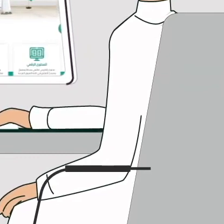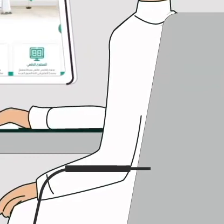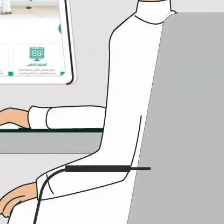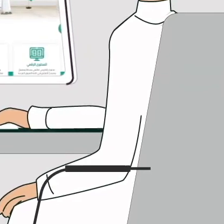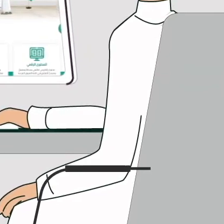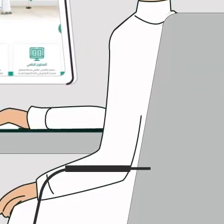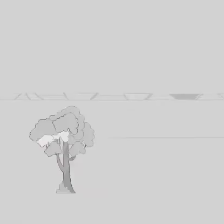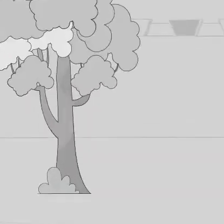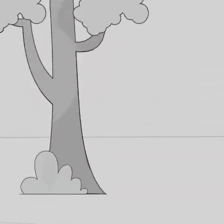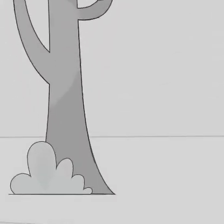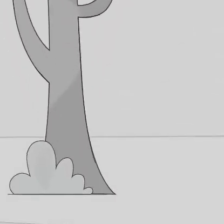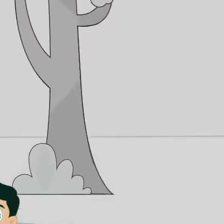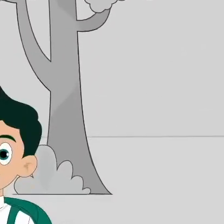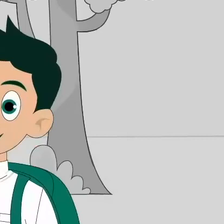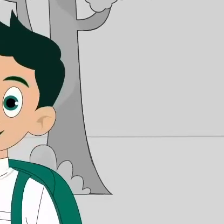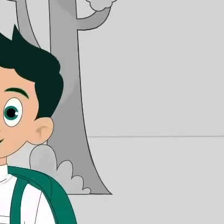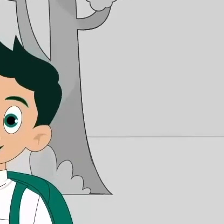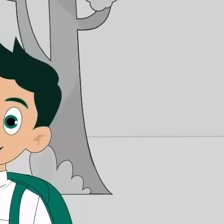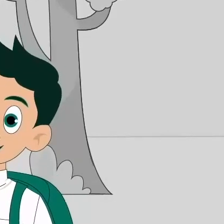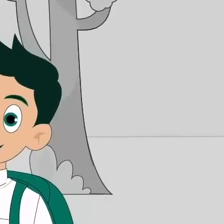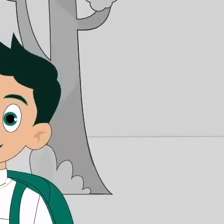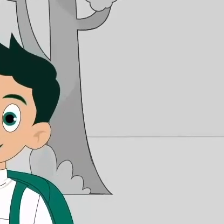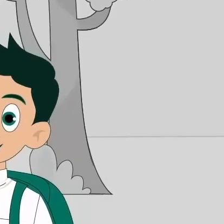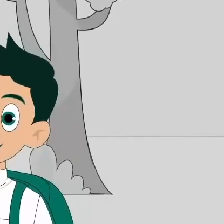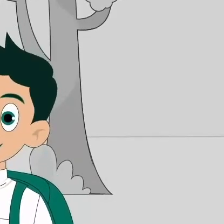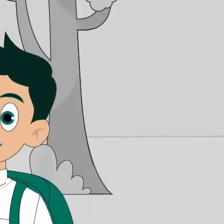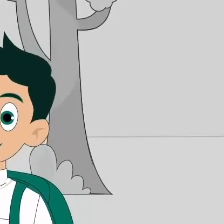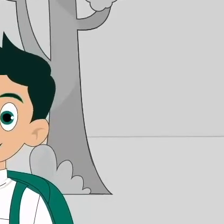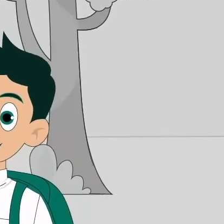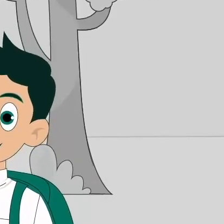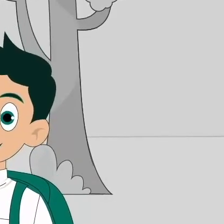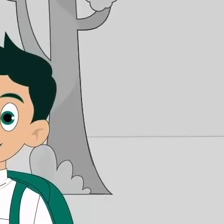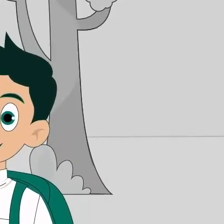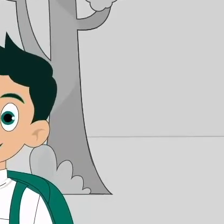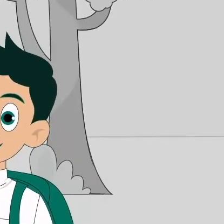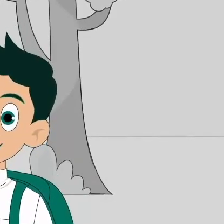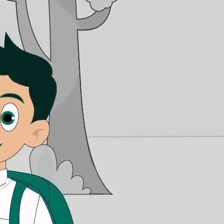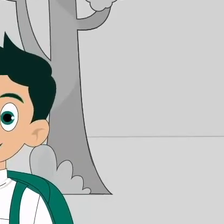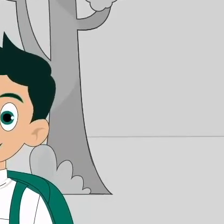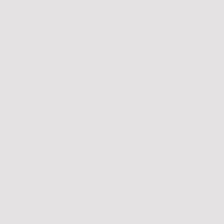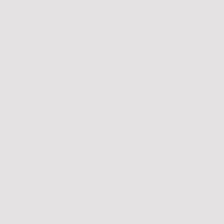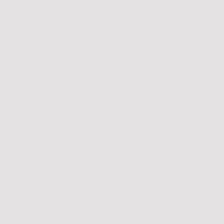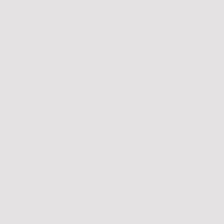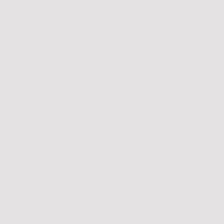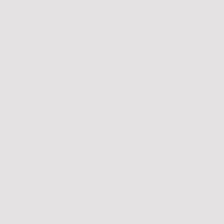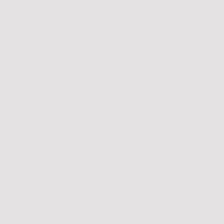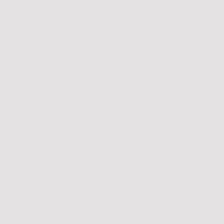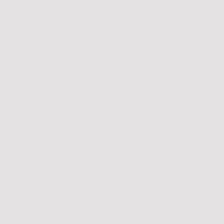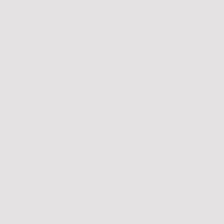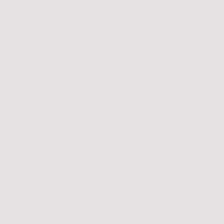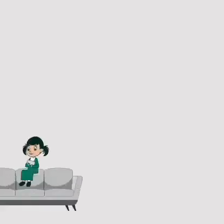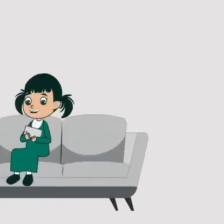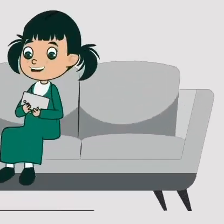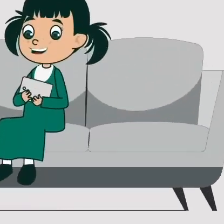بشبكة الإنترنت. تأكد أن التكامل بين ولي الأمر والمدرسة هو أساس النجاح، فاحرص دوماً